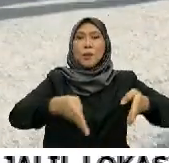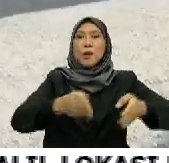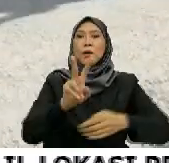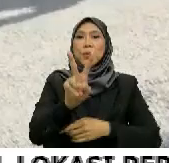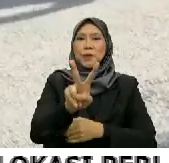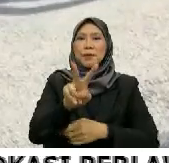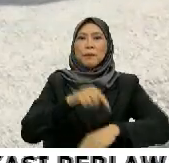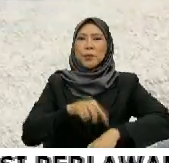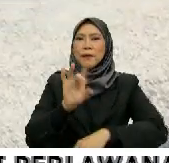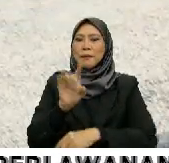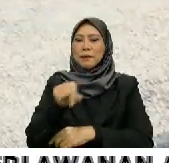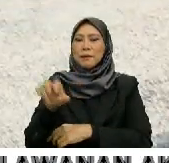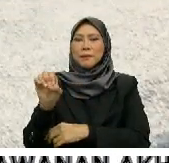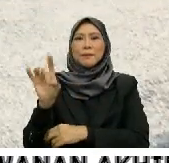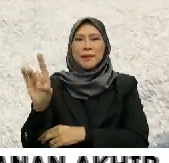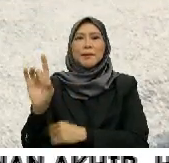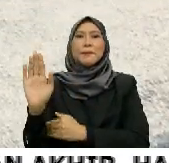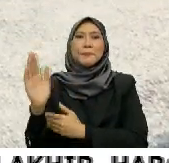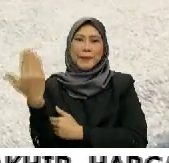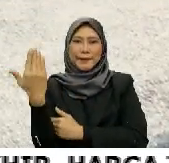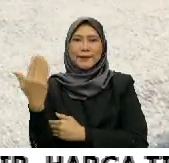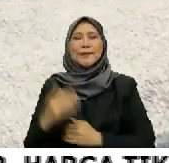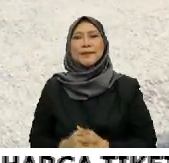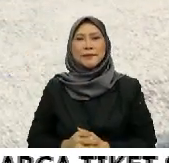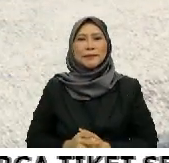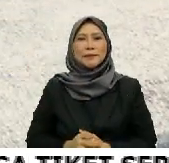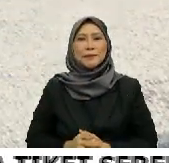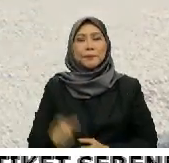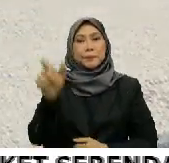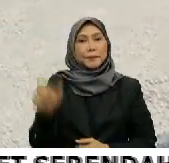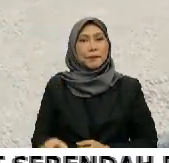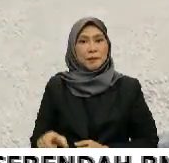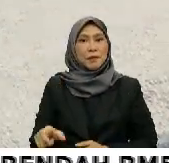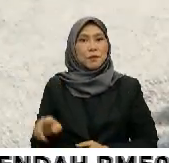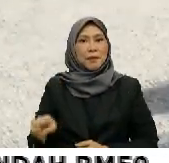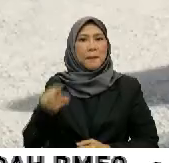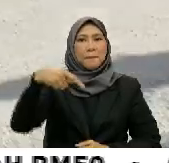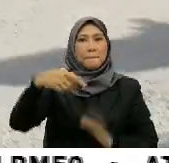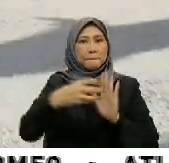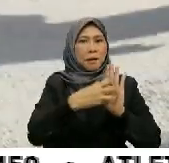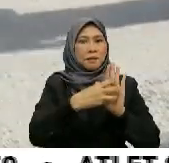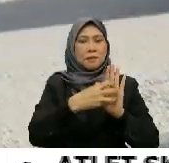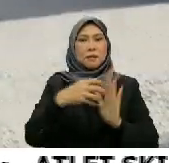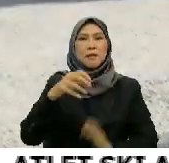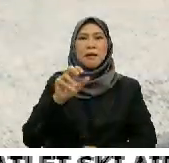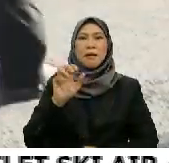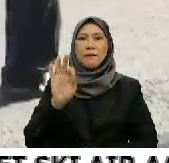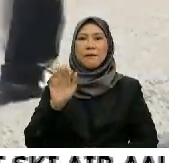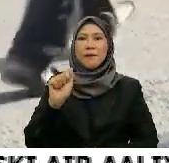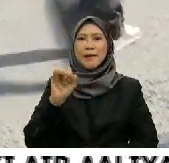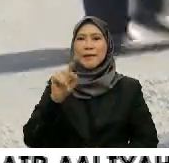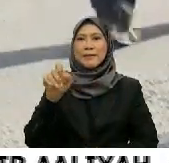2 pada jam 8-8 minute pagi tadi dan adipahamkan juga calon eee pas yaitu Ahmad Faisal